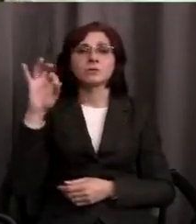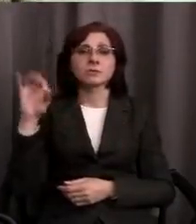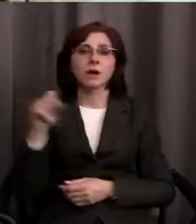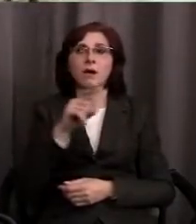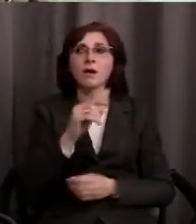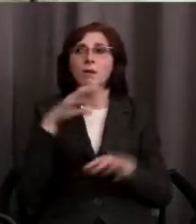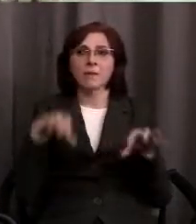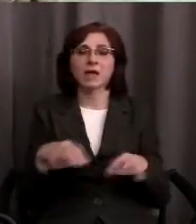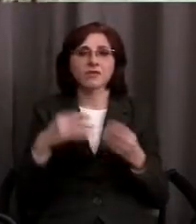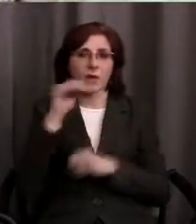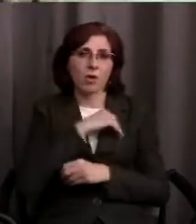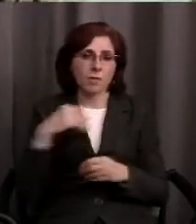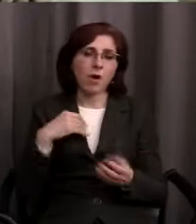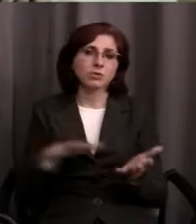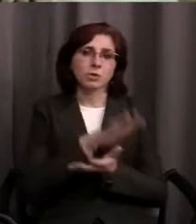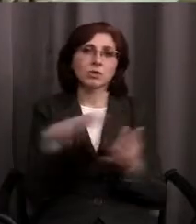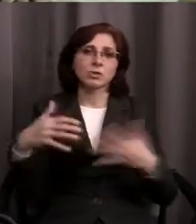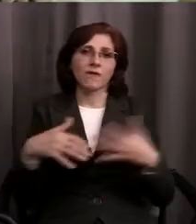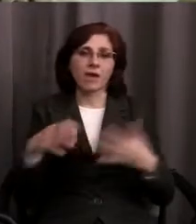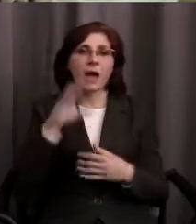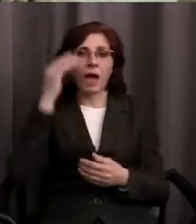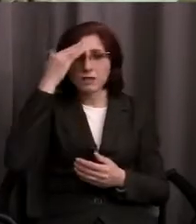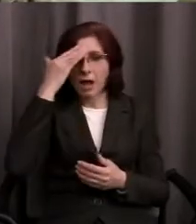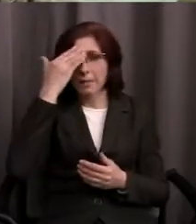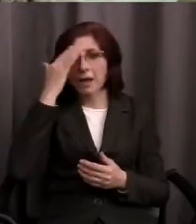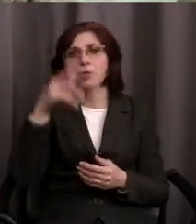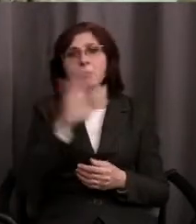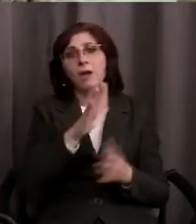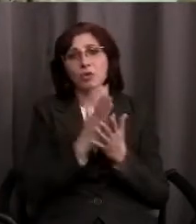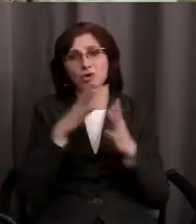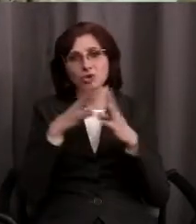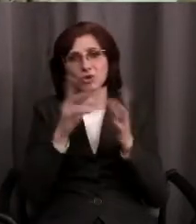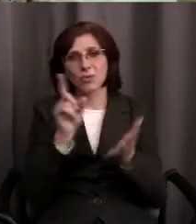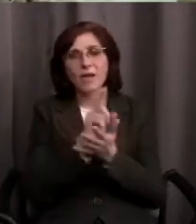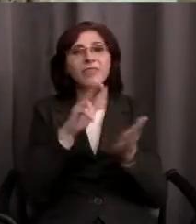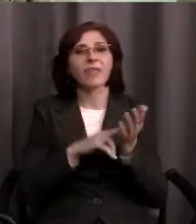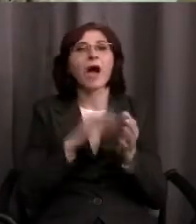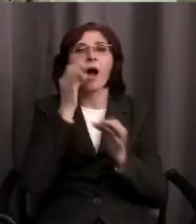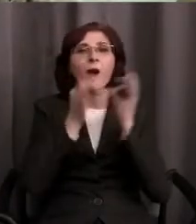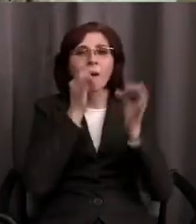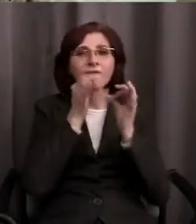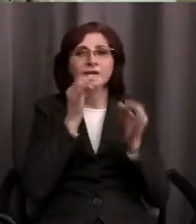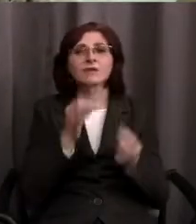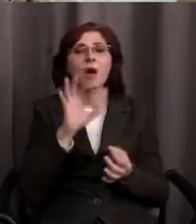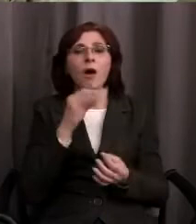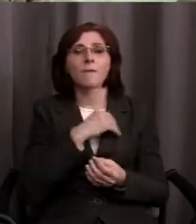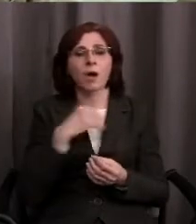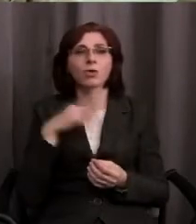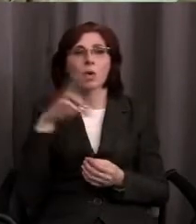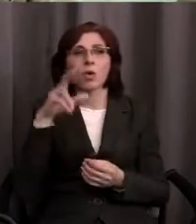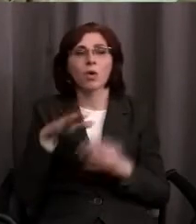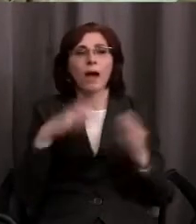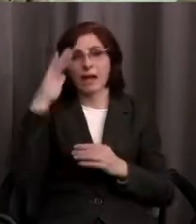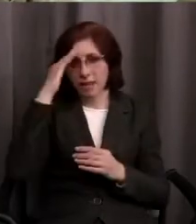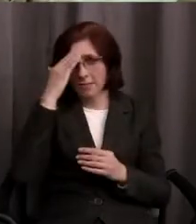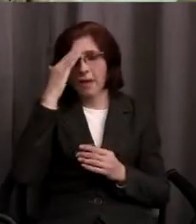prezes Wielkopolskiego Stowarzyszenia Alzheimerowskiego, ma 10 minut tylko na powiedzenie o Polskim Ruchu